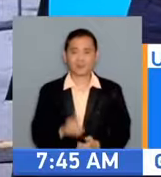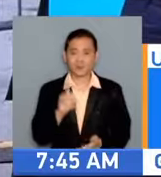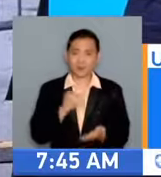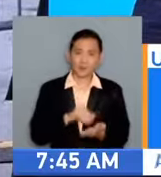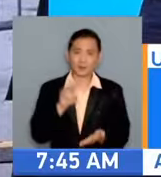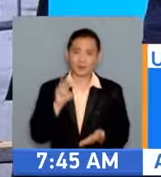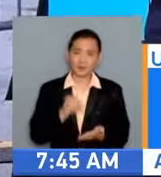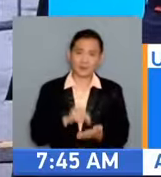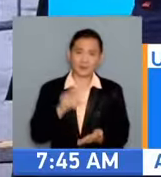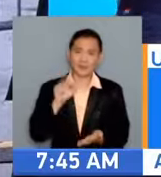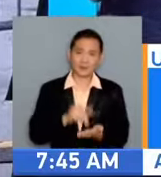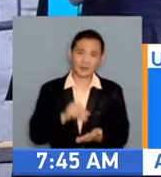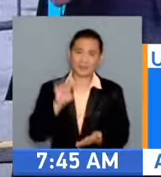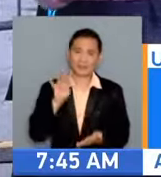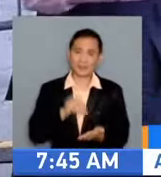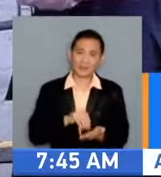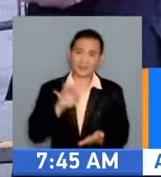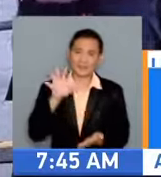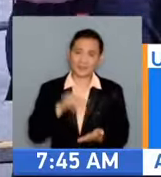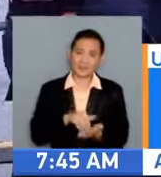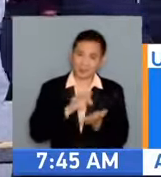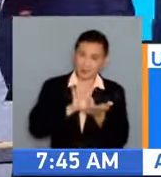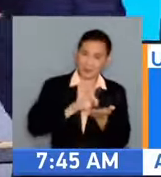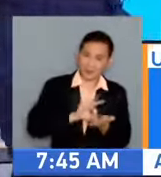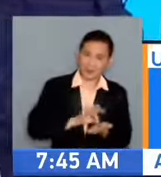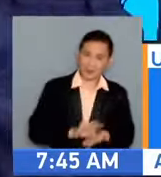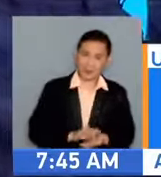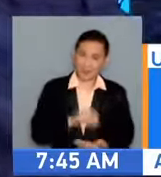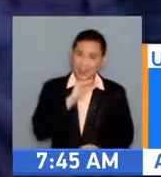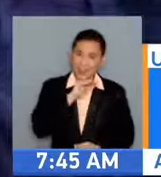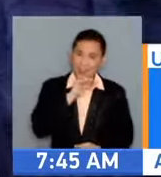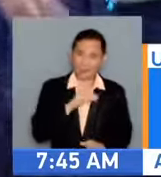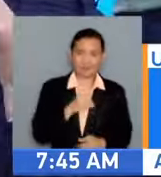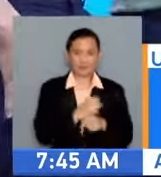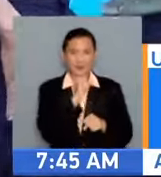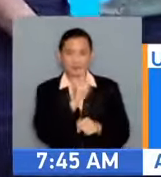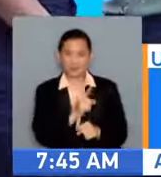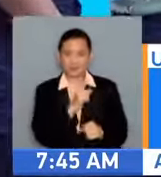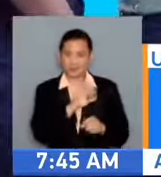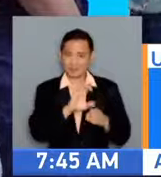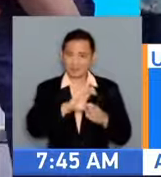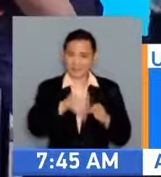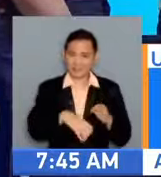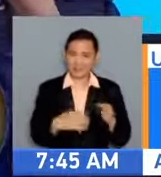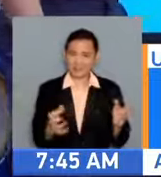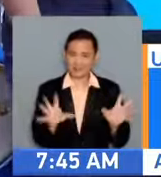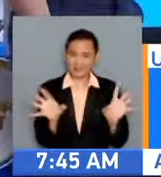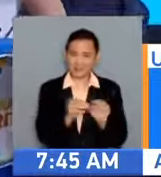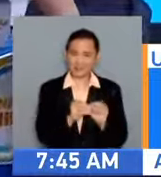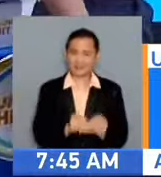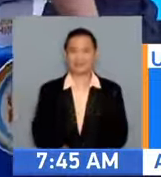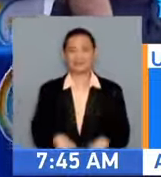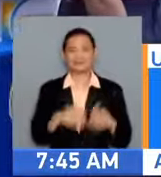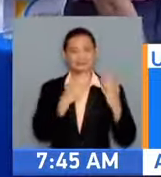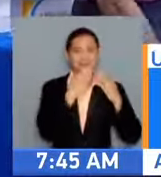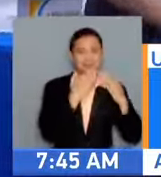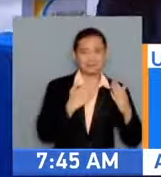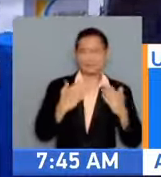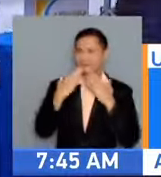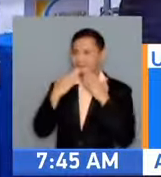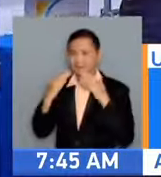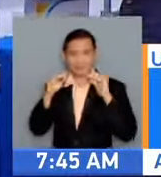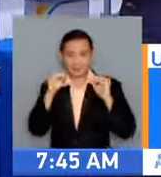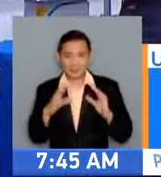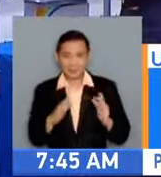3,000. Talagang pinilang mo, para sigurado, wala mong pa. Sure. Oh, sure na, sure. Maraming salamat, sir. Sir thank Joseph, so Sir much. Ken, thank you, Andrea, for maraming